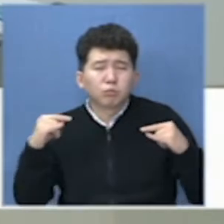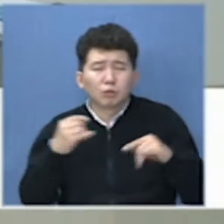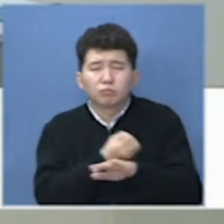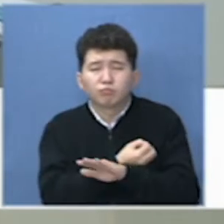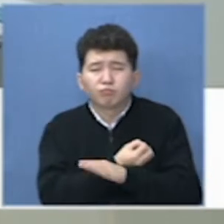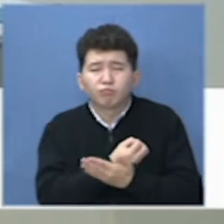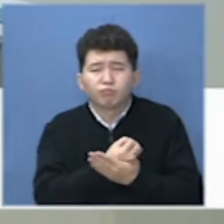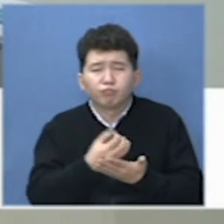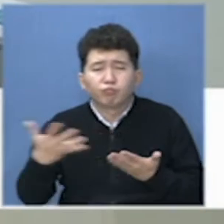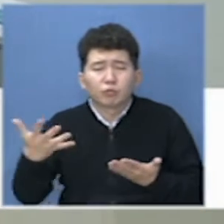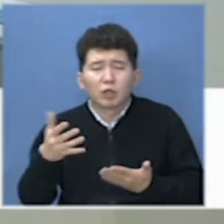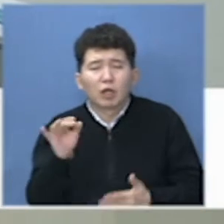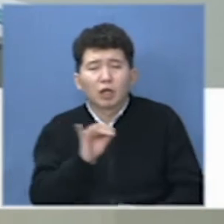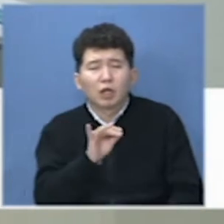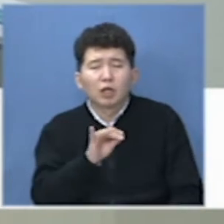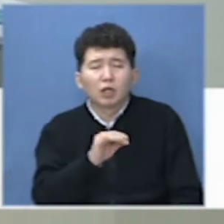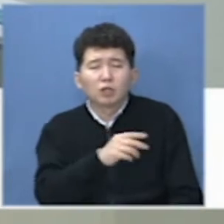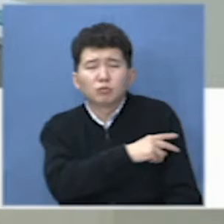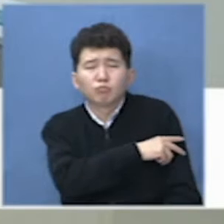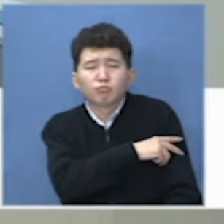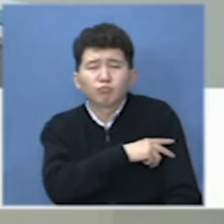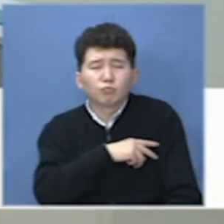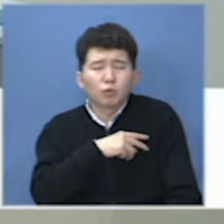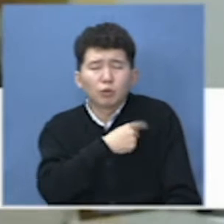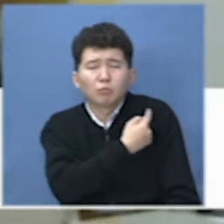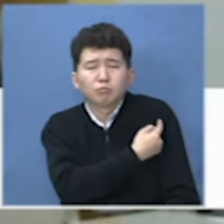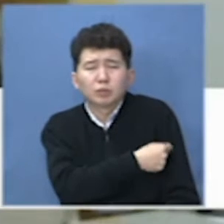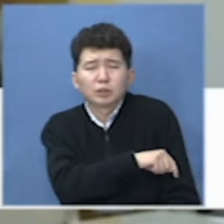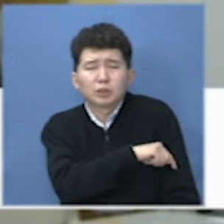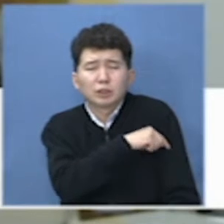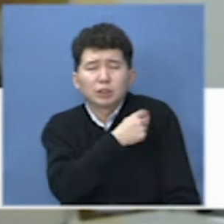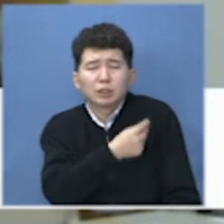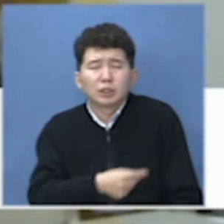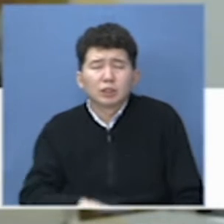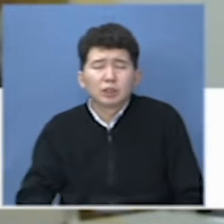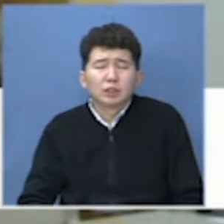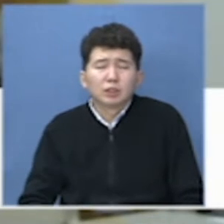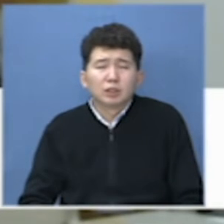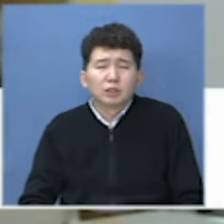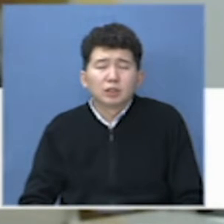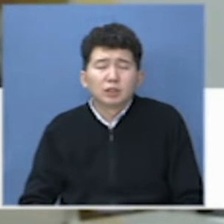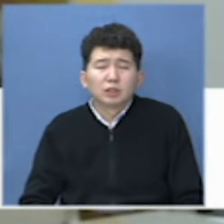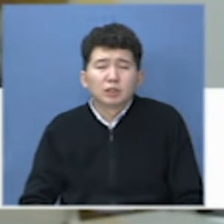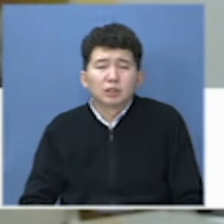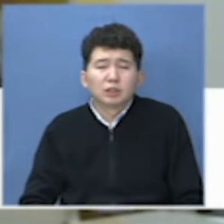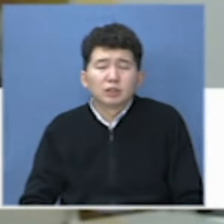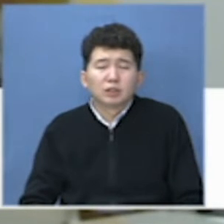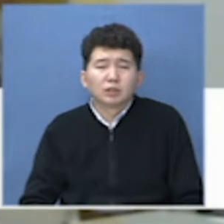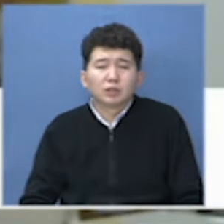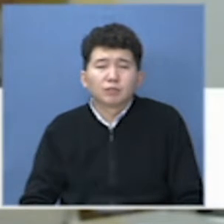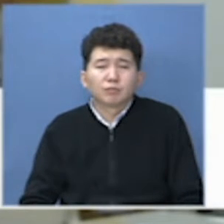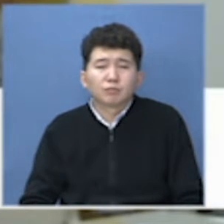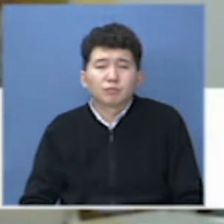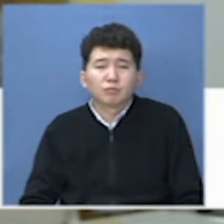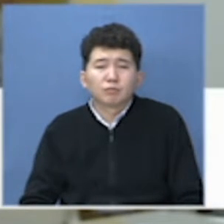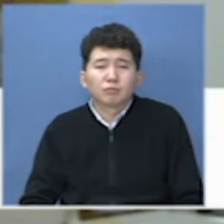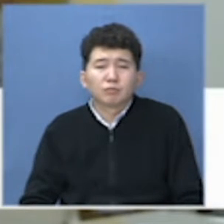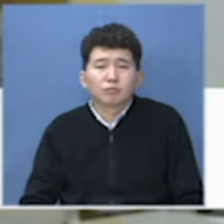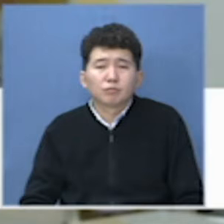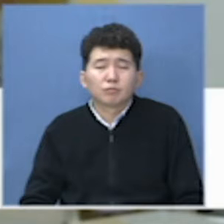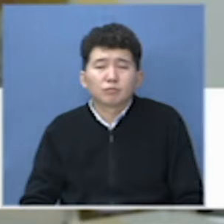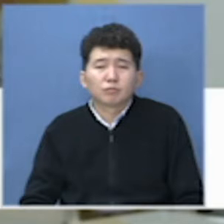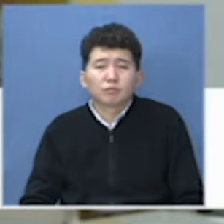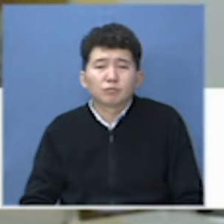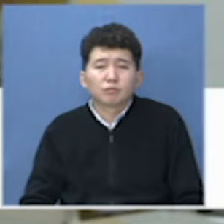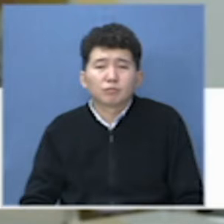также дежурят медицинские работники. Один из первых утром зашел на избирательный участок с осознанным